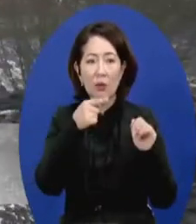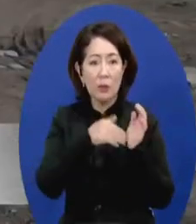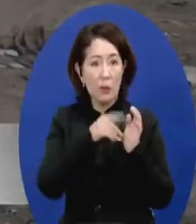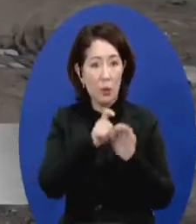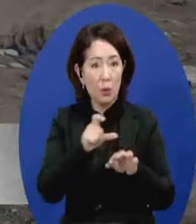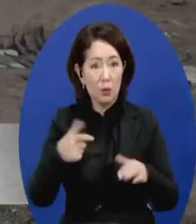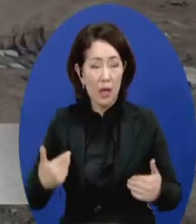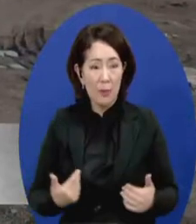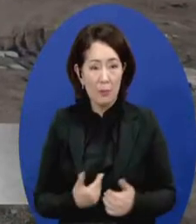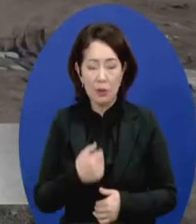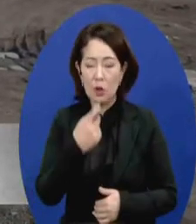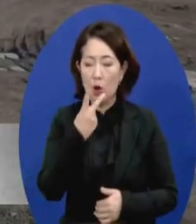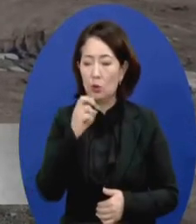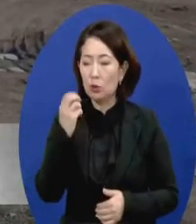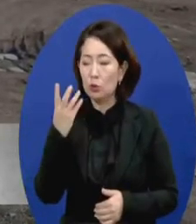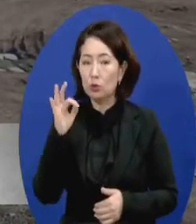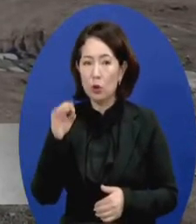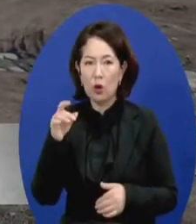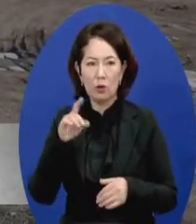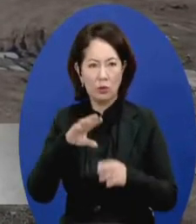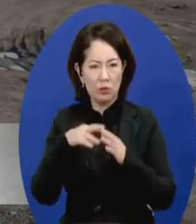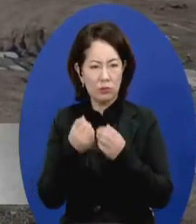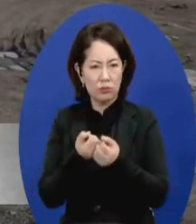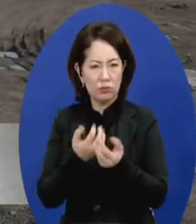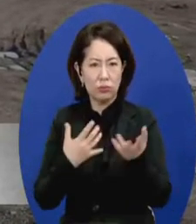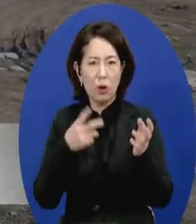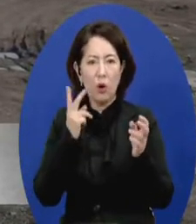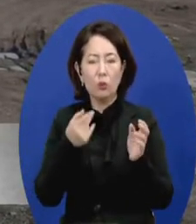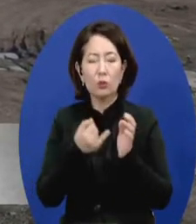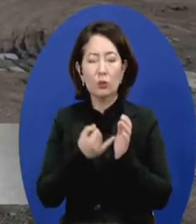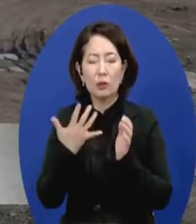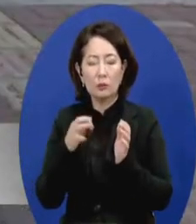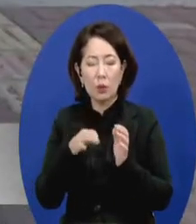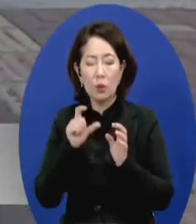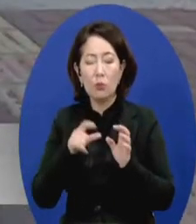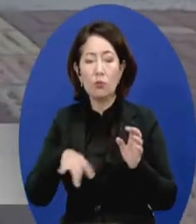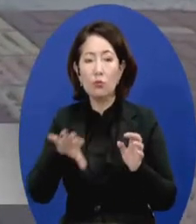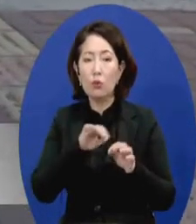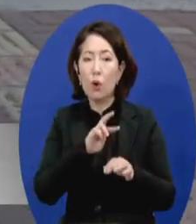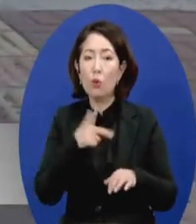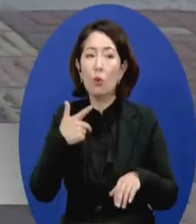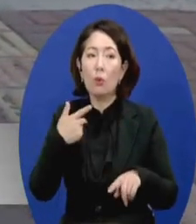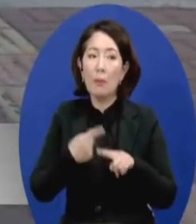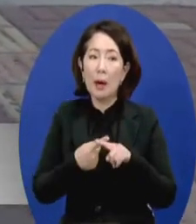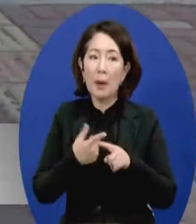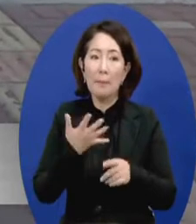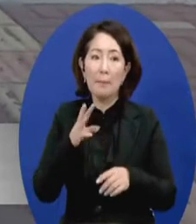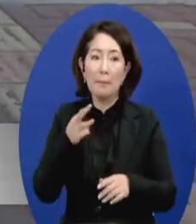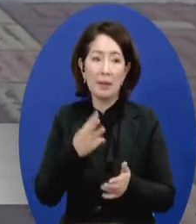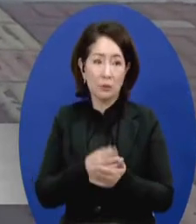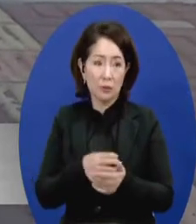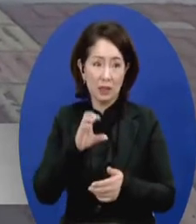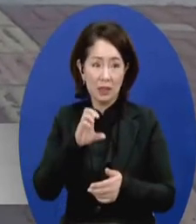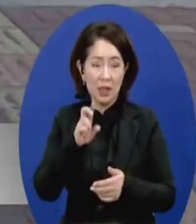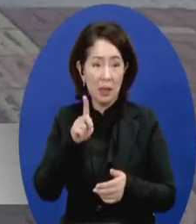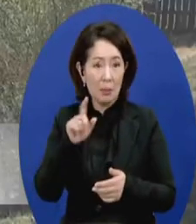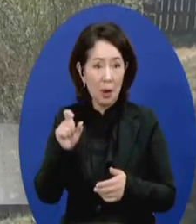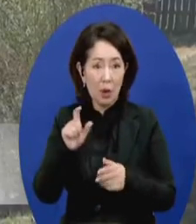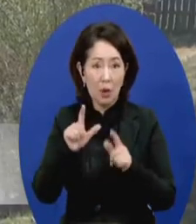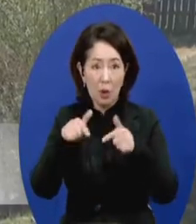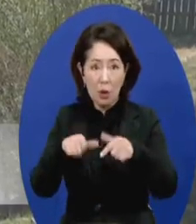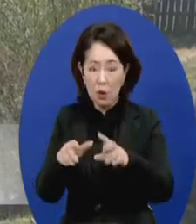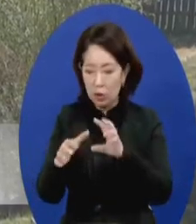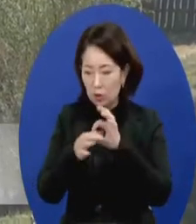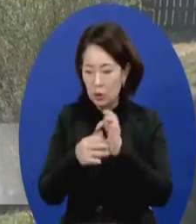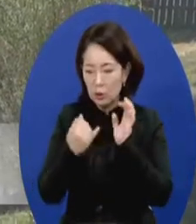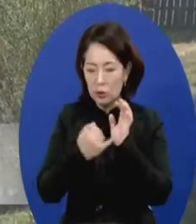суудаг юм. 2040 он гэхэд үрхийн тоо 2650, хүн амын тоо 23000д хүрэх төлөвтэй байна. Сэлбэ гол дагуу